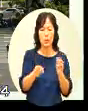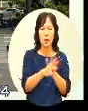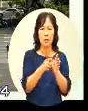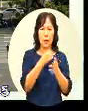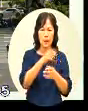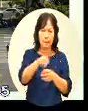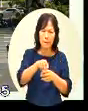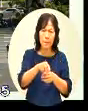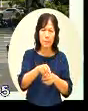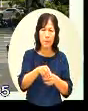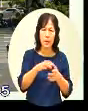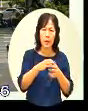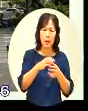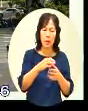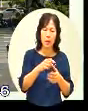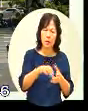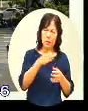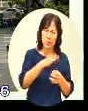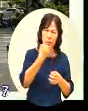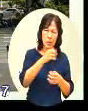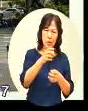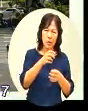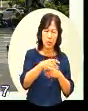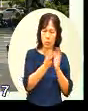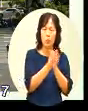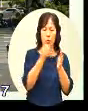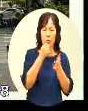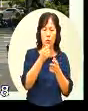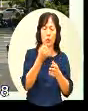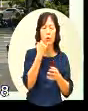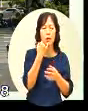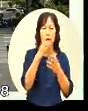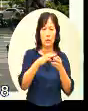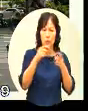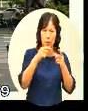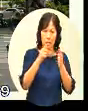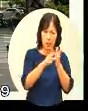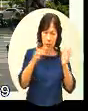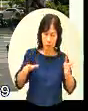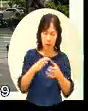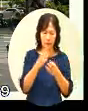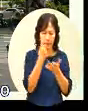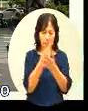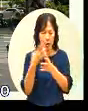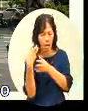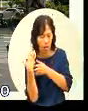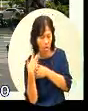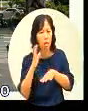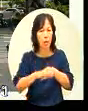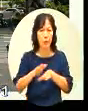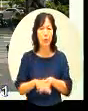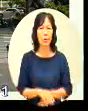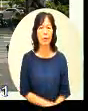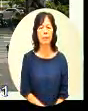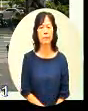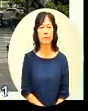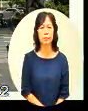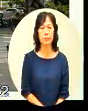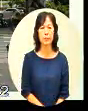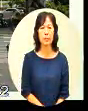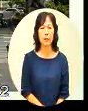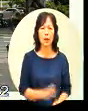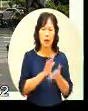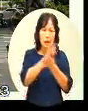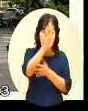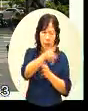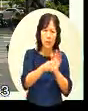远景也好，或者交通大队甚至义教也好，我想这段的时间应该负荷的非常非常的大，但是未来